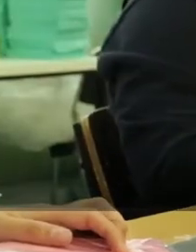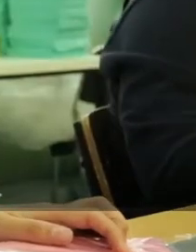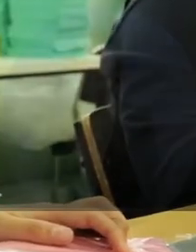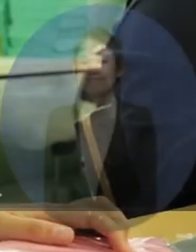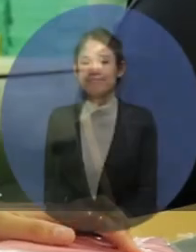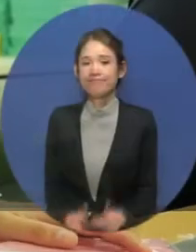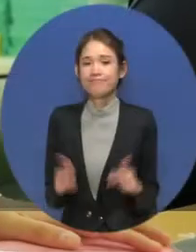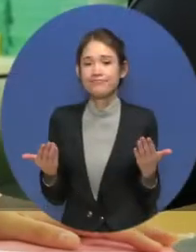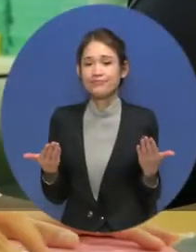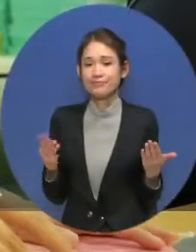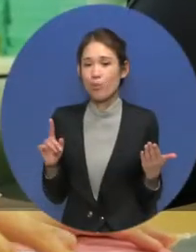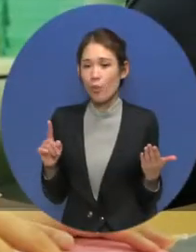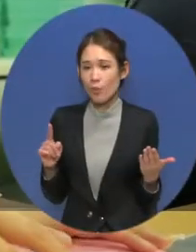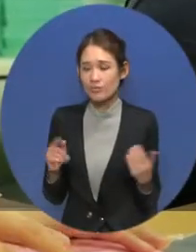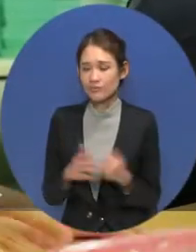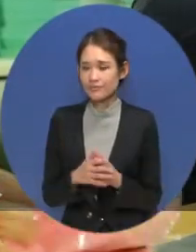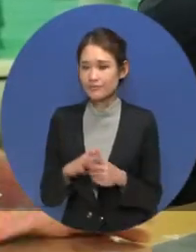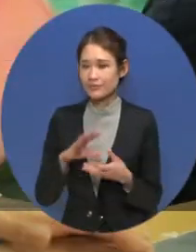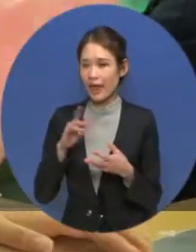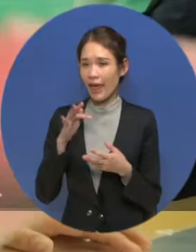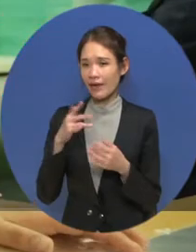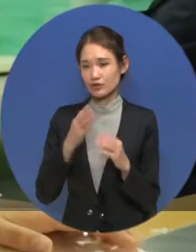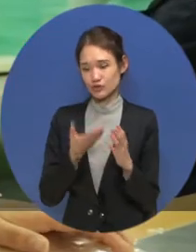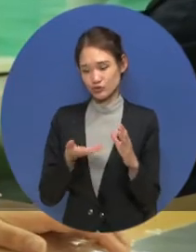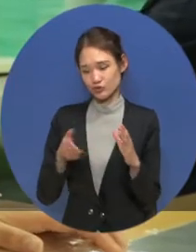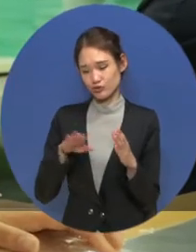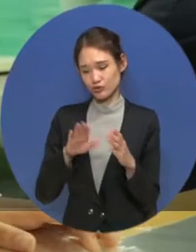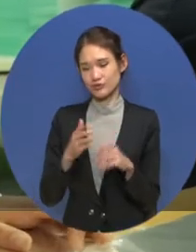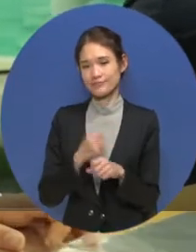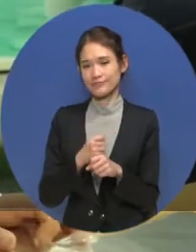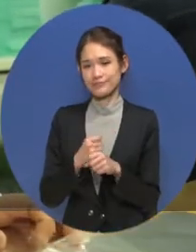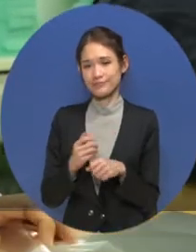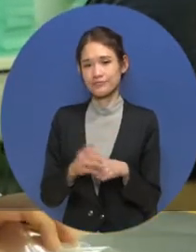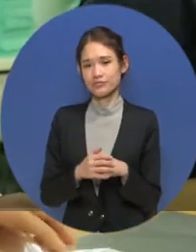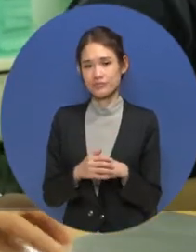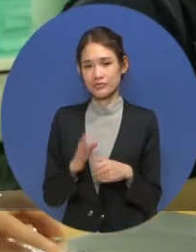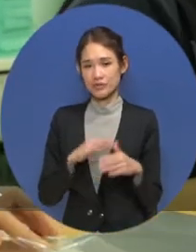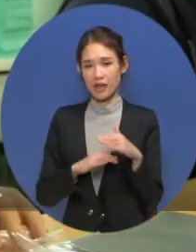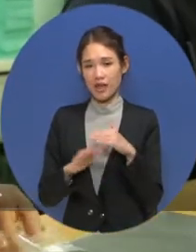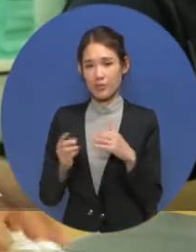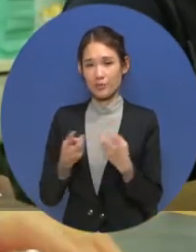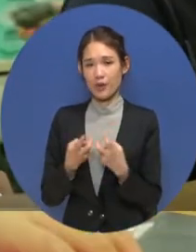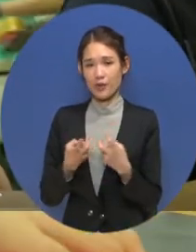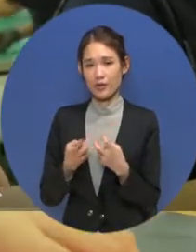지금 무슨 작업하고 있어요? 행주 작업? 행주를 어떻게 작업하고 있어요?